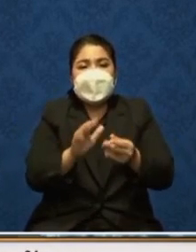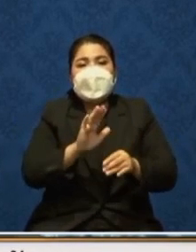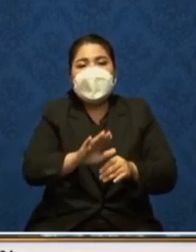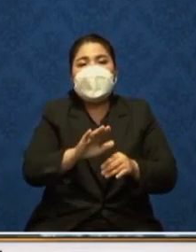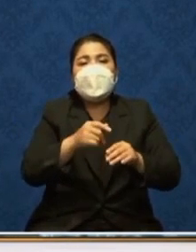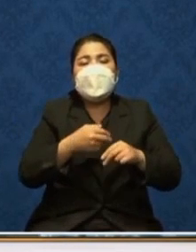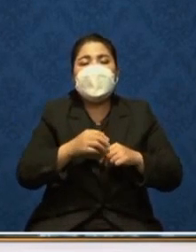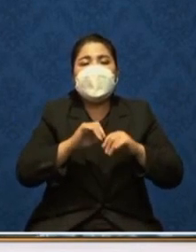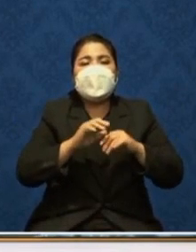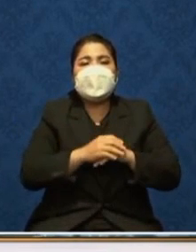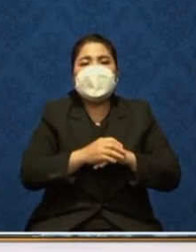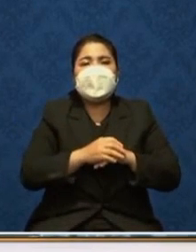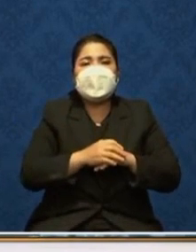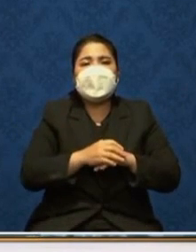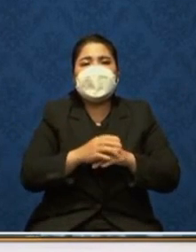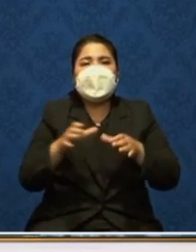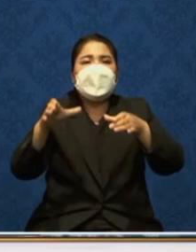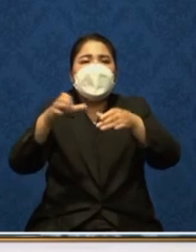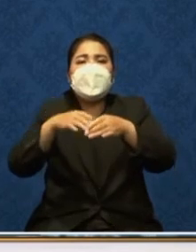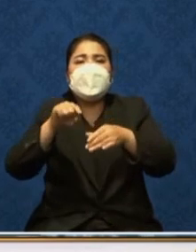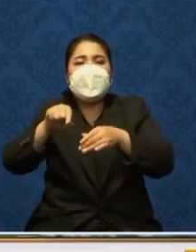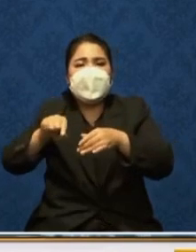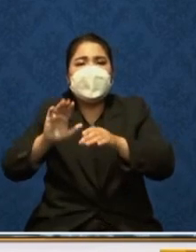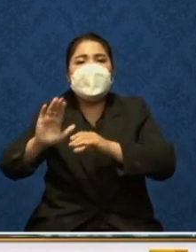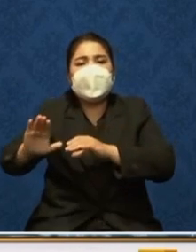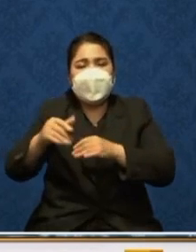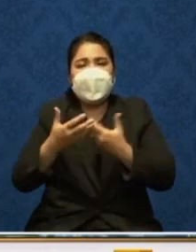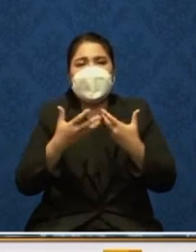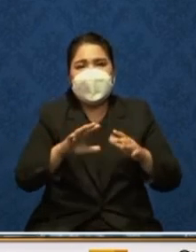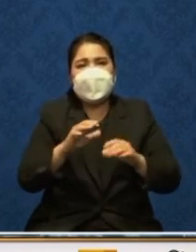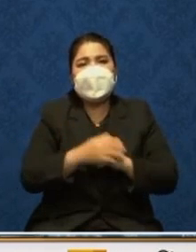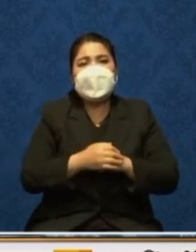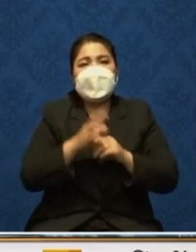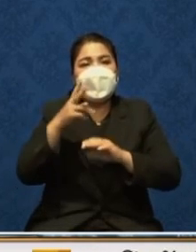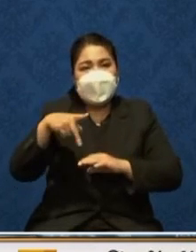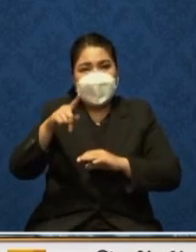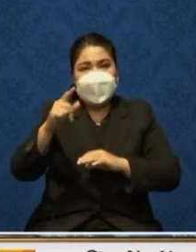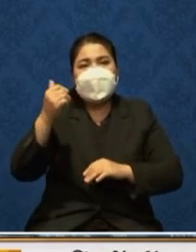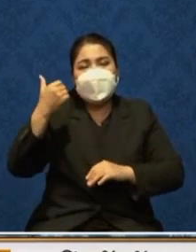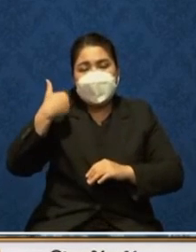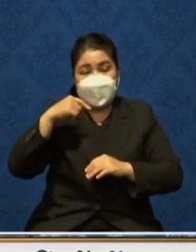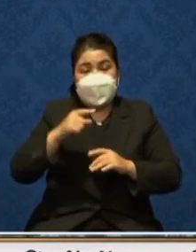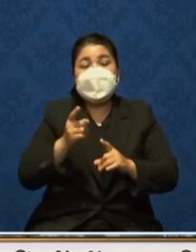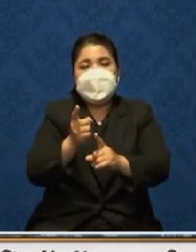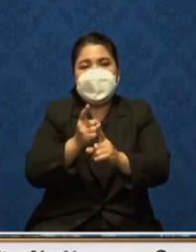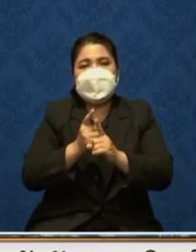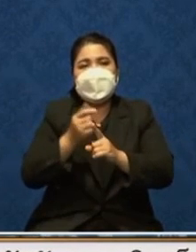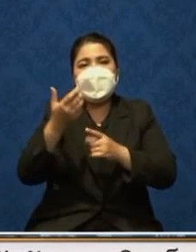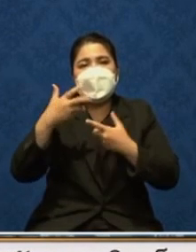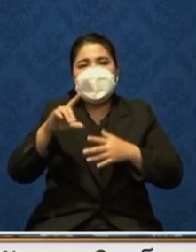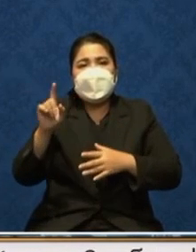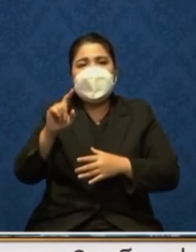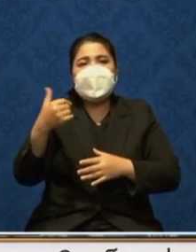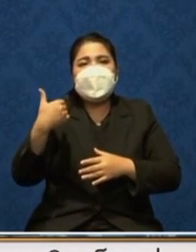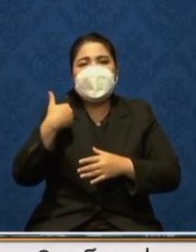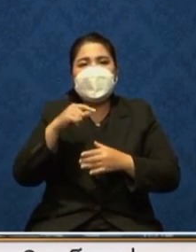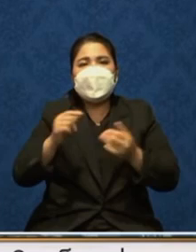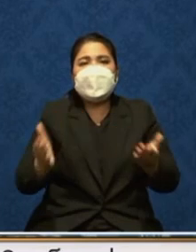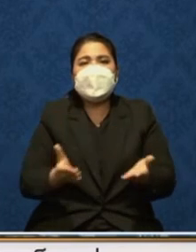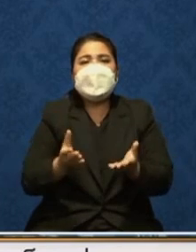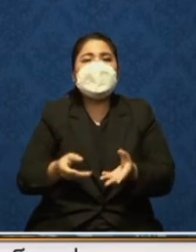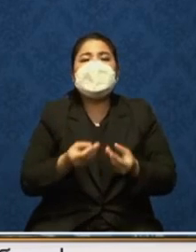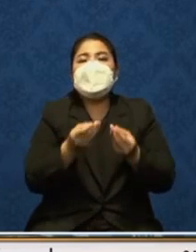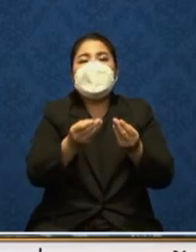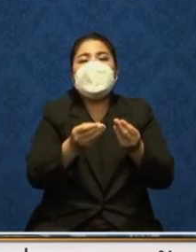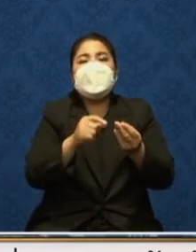หาผปโยชนใหตวเองและพวกพ้องอยทหลายท่อภิปรายมาแล้วและนี่ ผลประโยชนก้ยั์กำลัจะตามมาคือมีควพยายามจะดันท่อนที่ไปชิดช่บุร